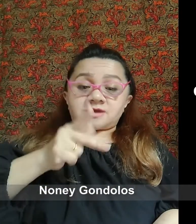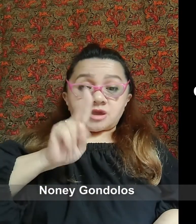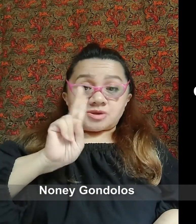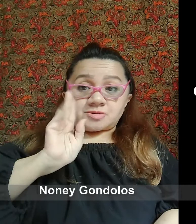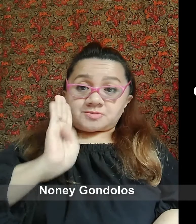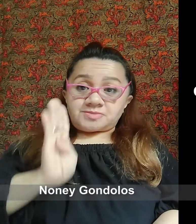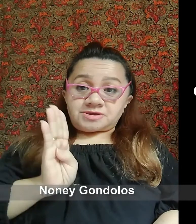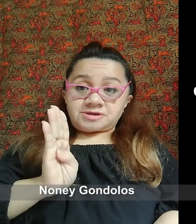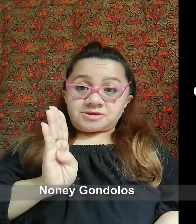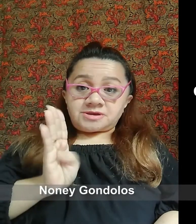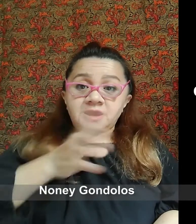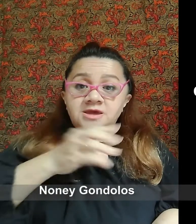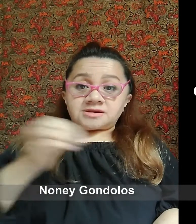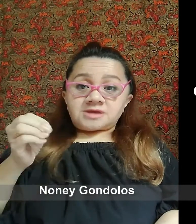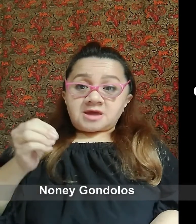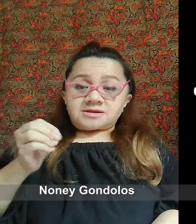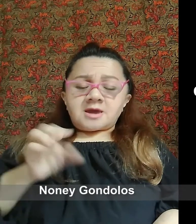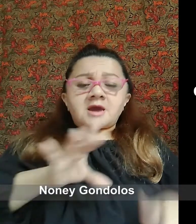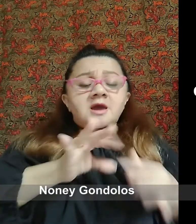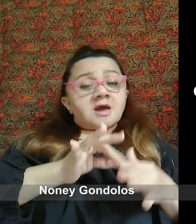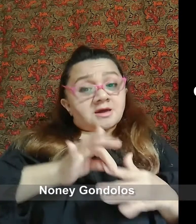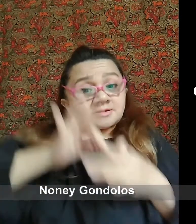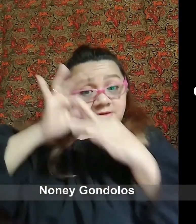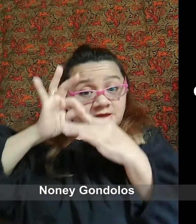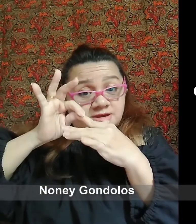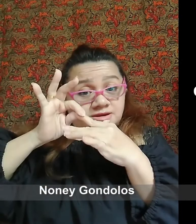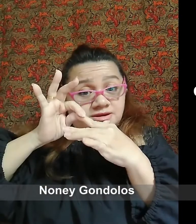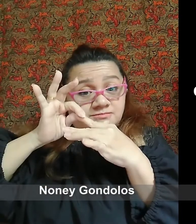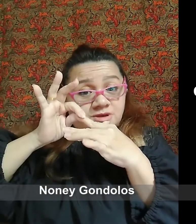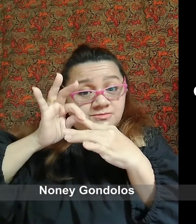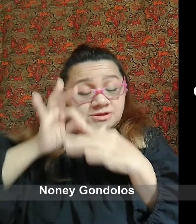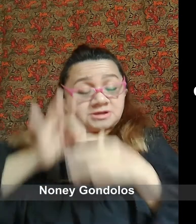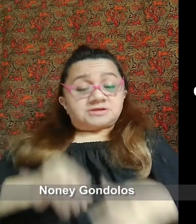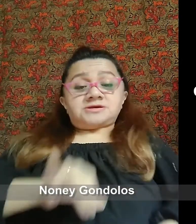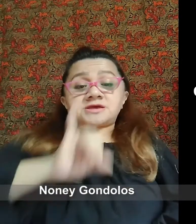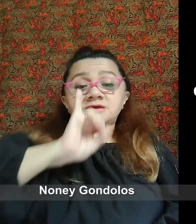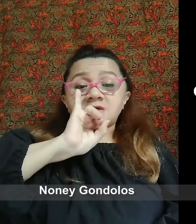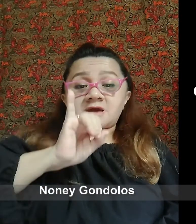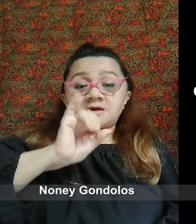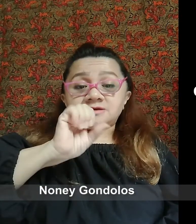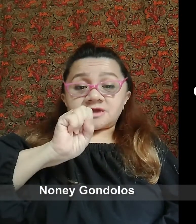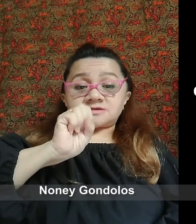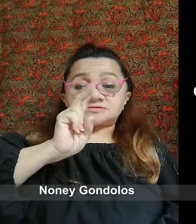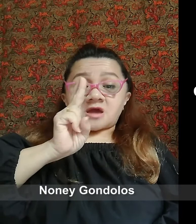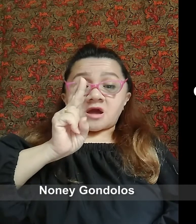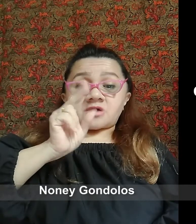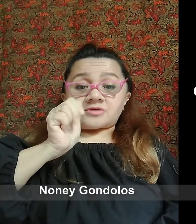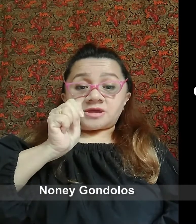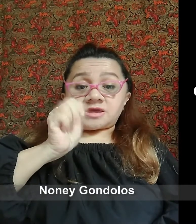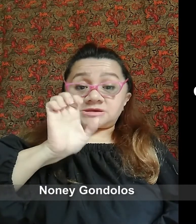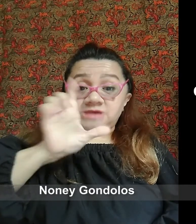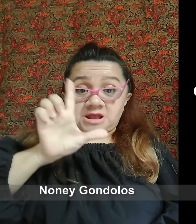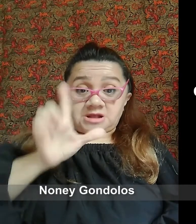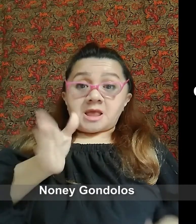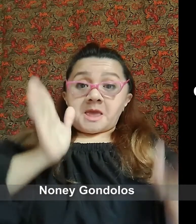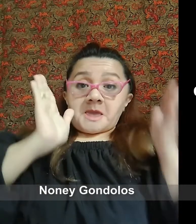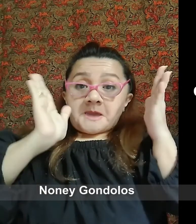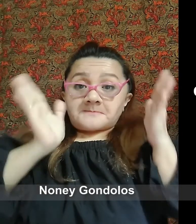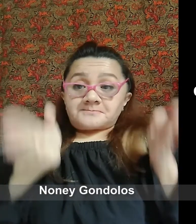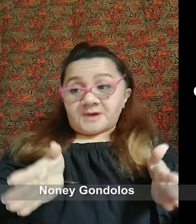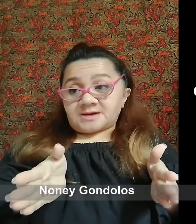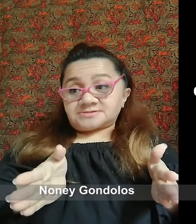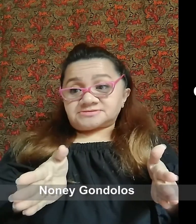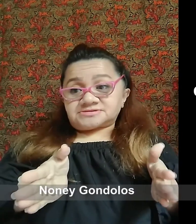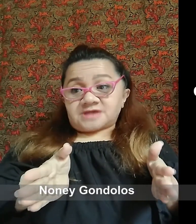mereka. Para pendatang akan bergabung dengan mereka dan menyatukan diri dengan keturunan